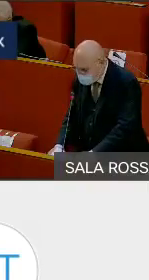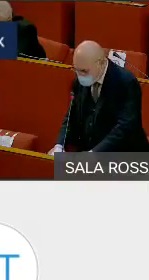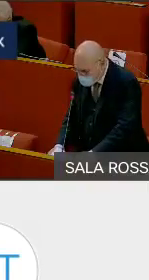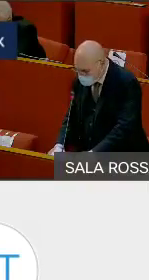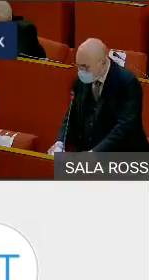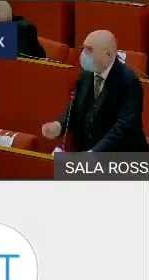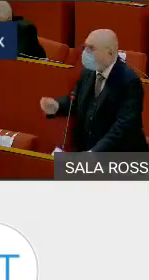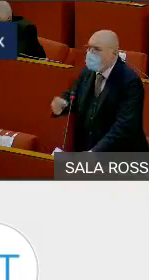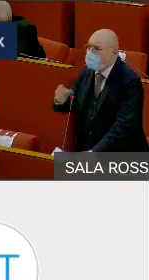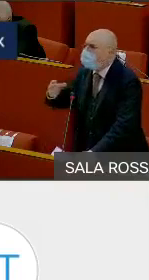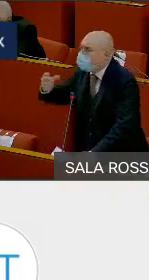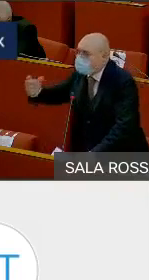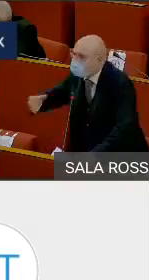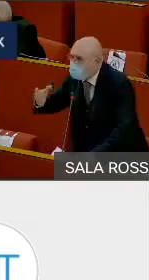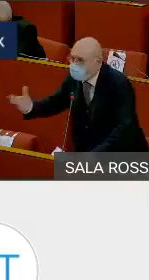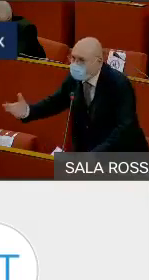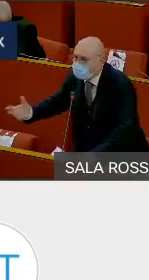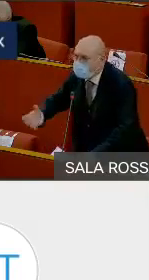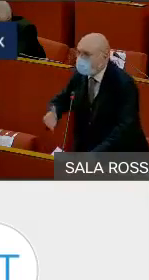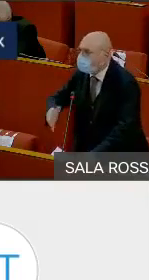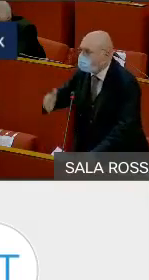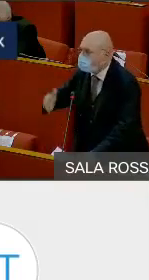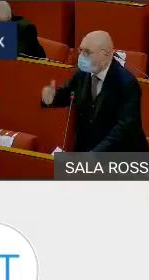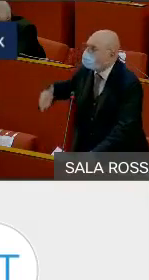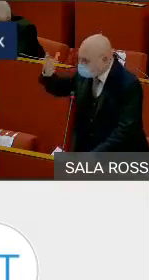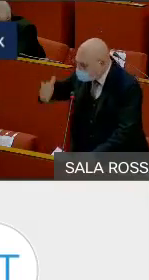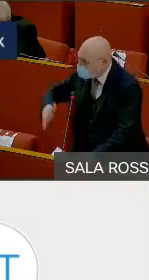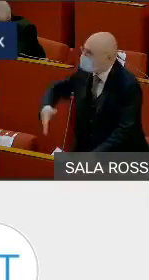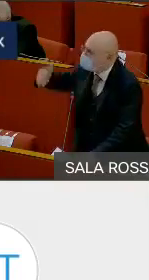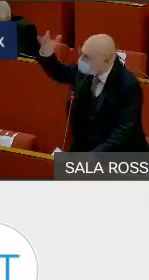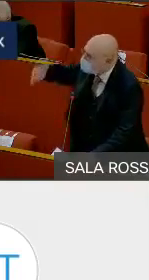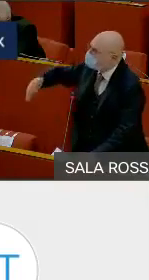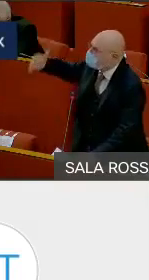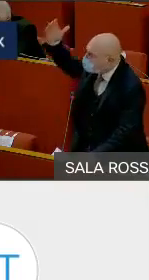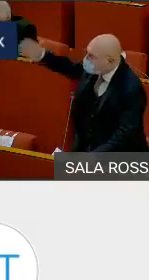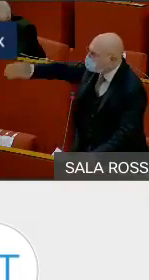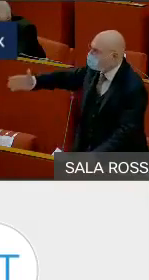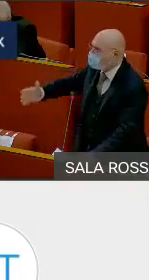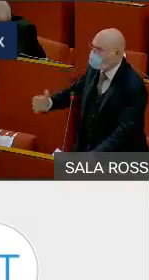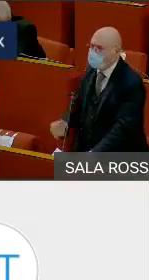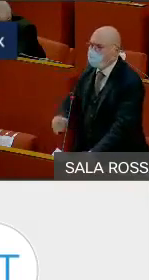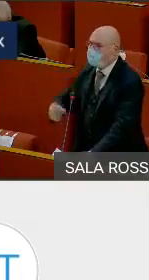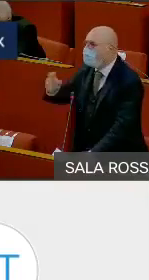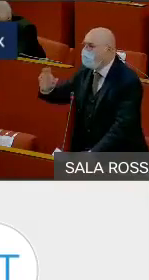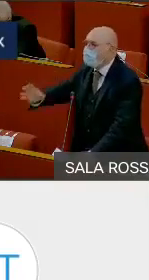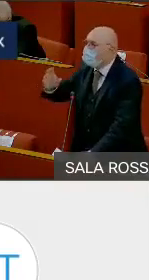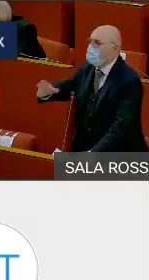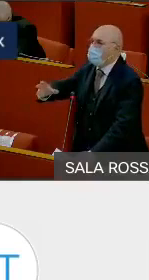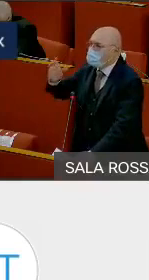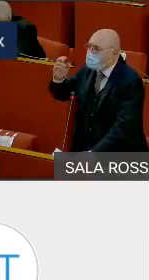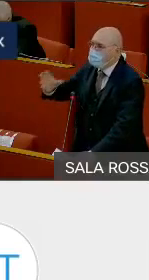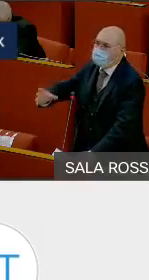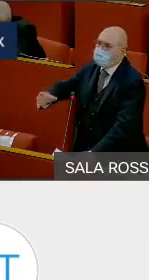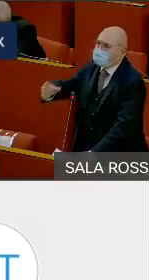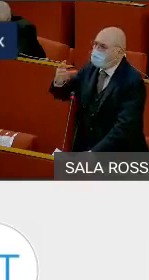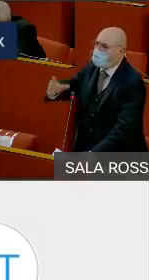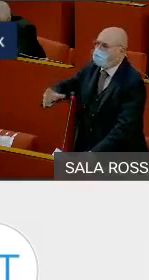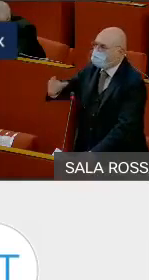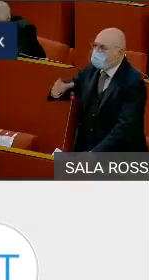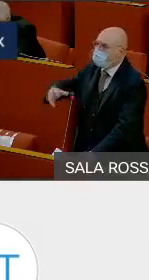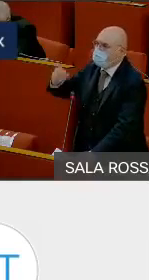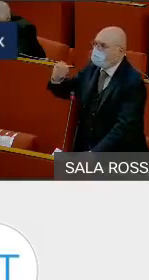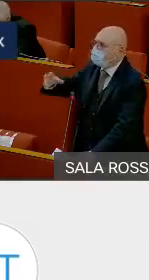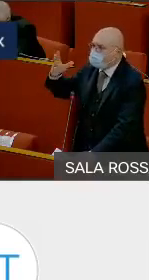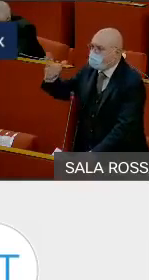tutti sappiamo e come scritto anche nella pianificazione urbanistica provinciale reggina poi gli edifici hanno